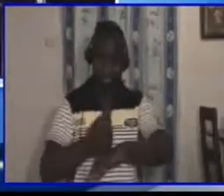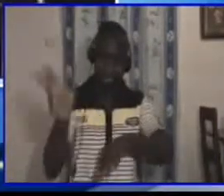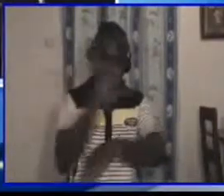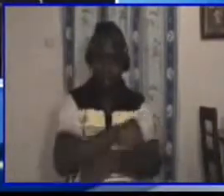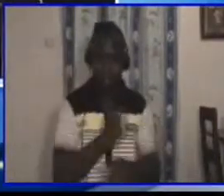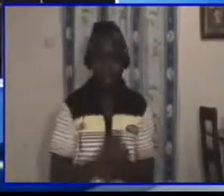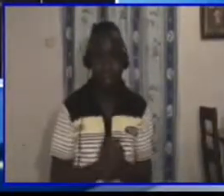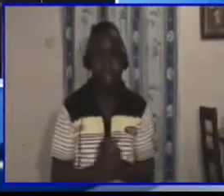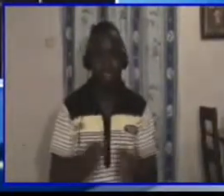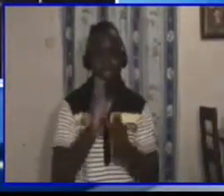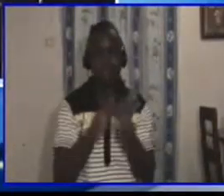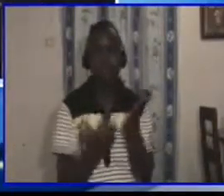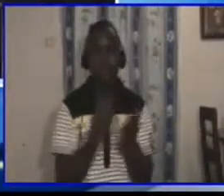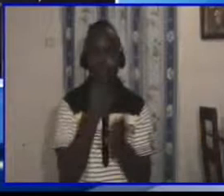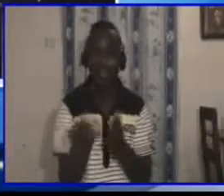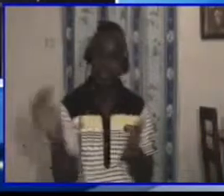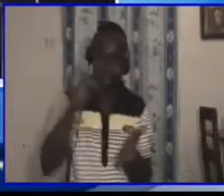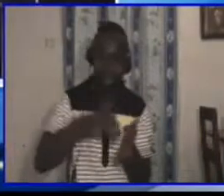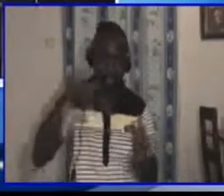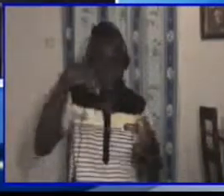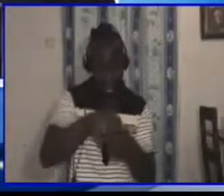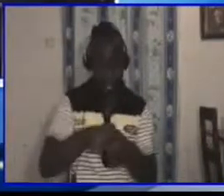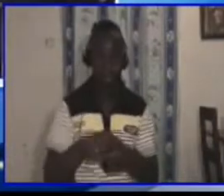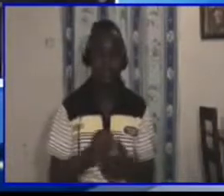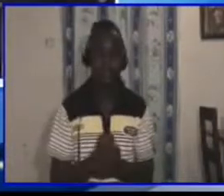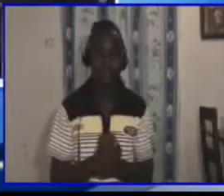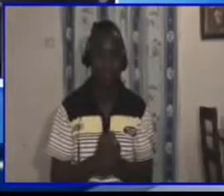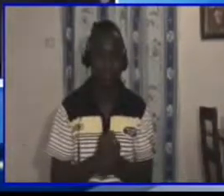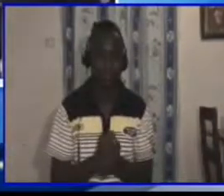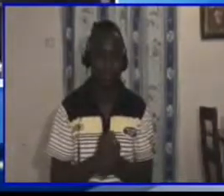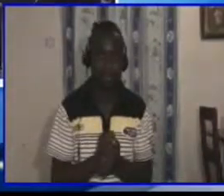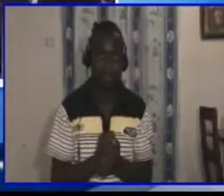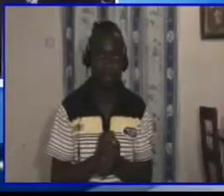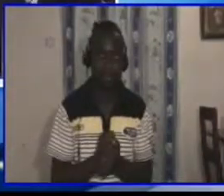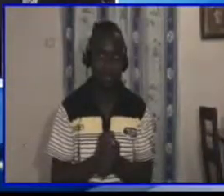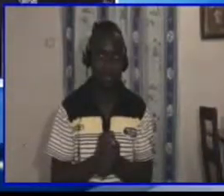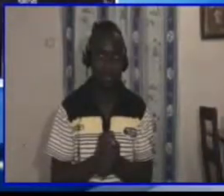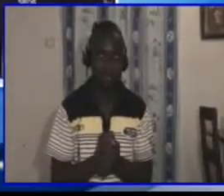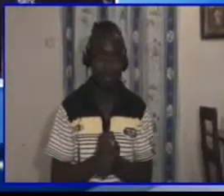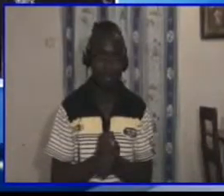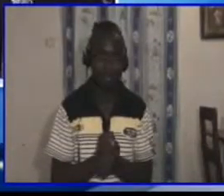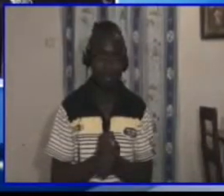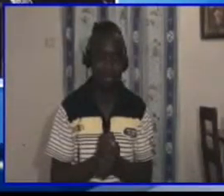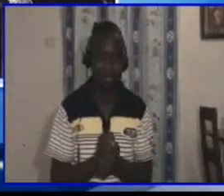nella stessa maniera noi dobbiamo ritornare a gerusalemme